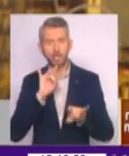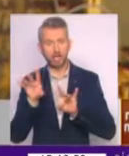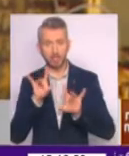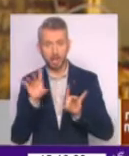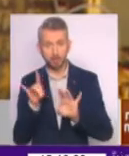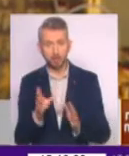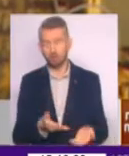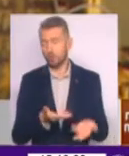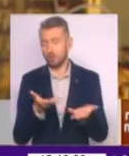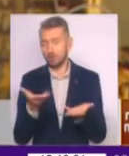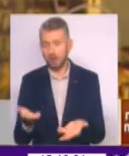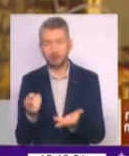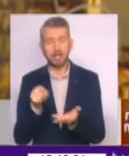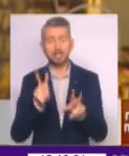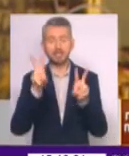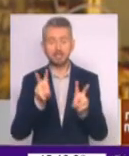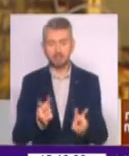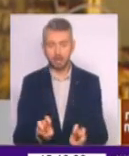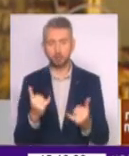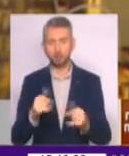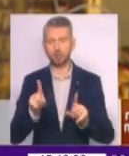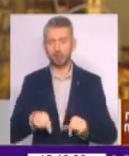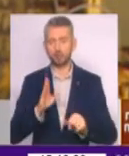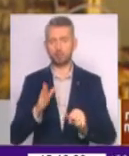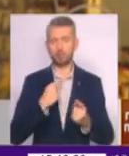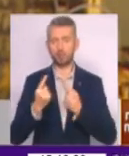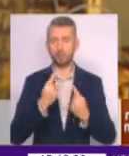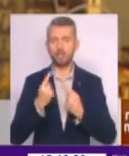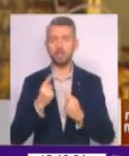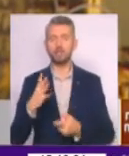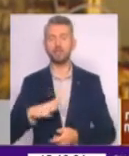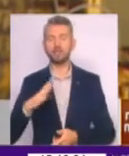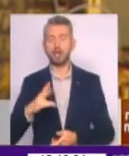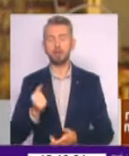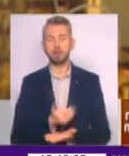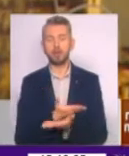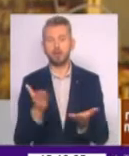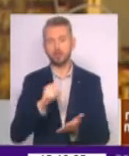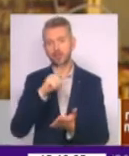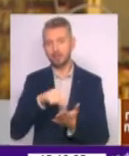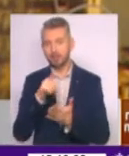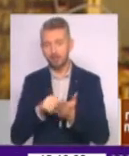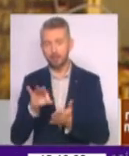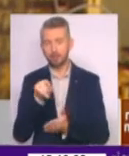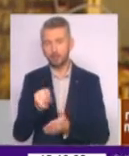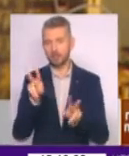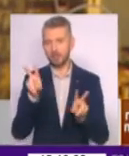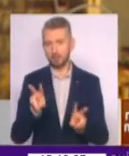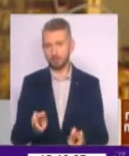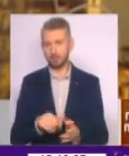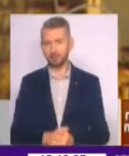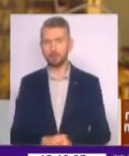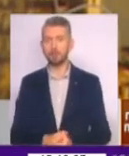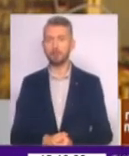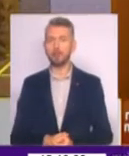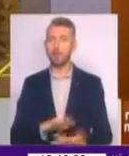Тож, будь ласка, саме на ці теми ми сьогодні також будемо говорити і, звичайно, чекаємо на ваші запитання саме за цією тематикою. Отже,